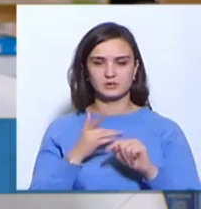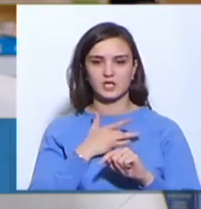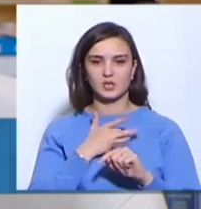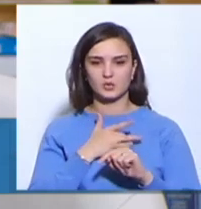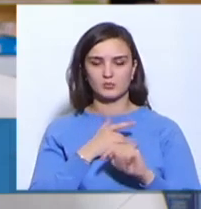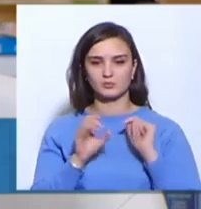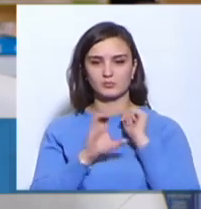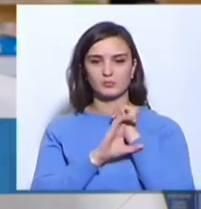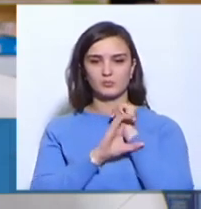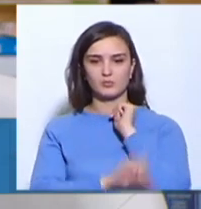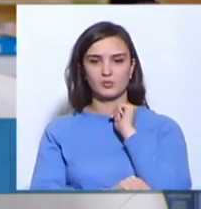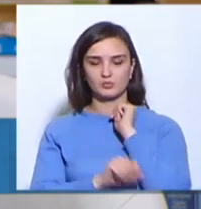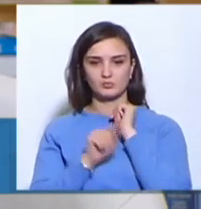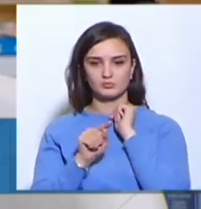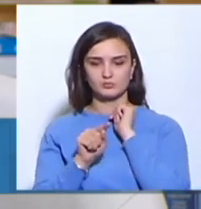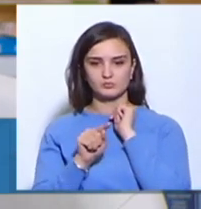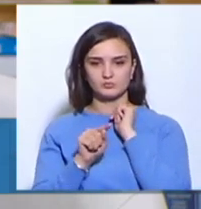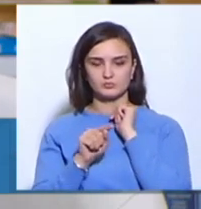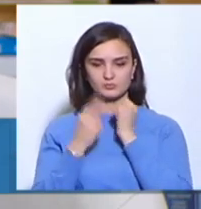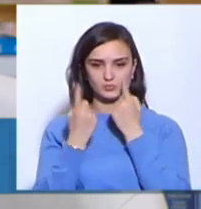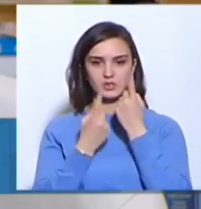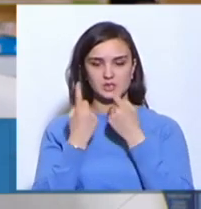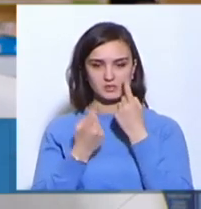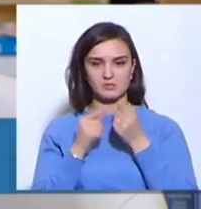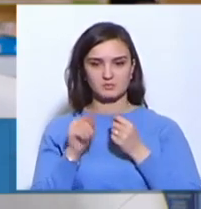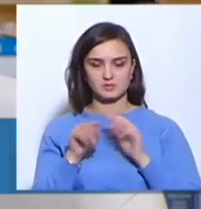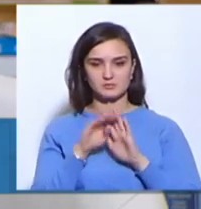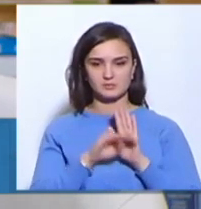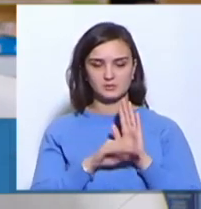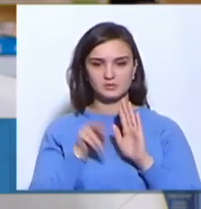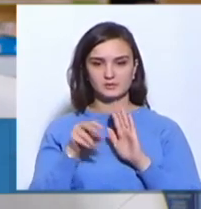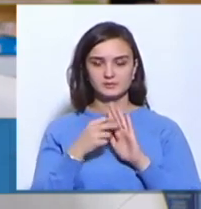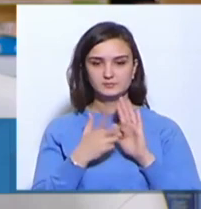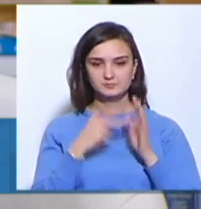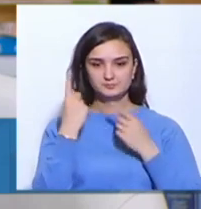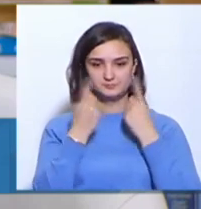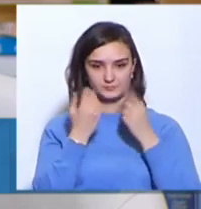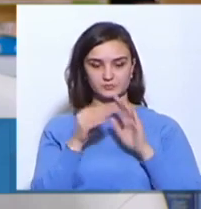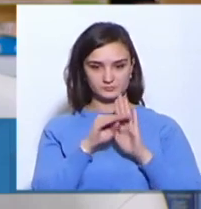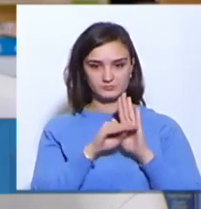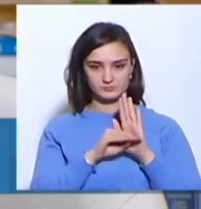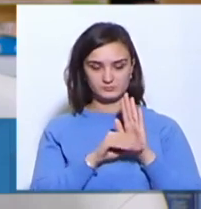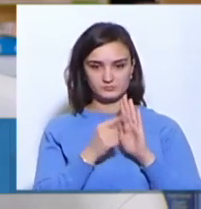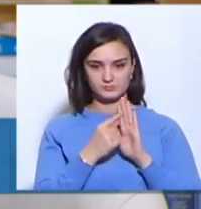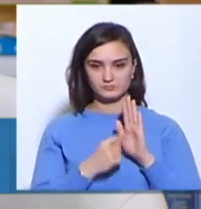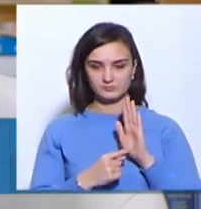დაახლოებით ბოლო წლის მონაცემით, 2018 წლის მონაცემებით,